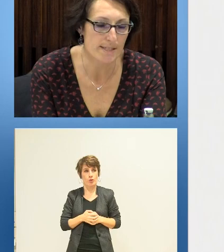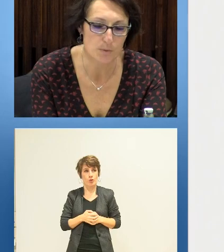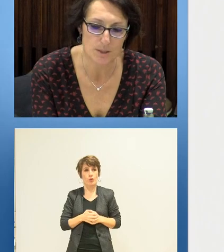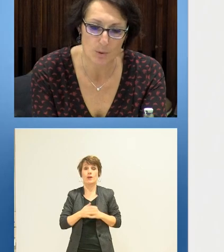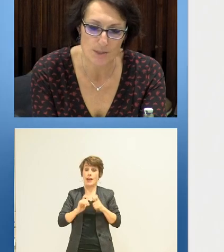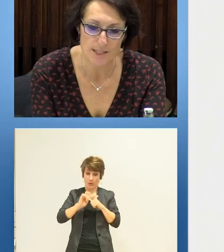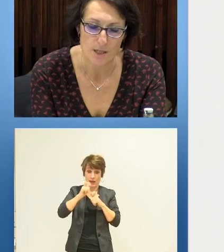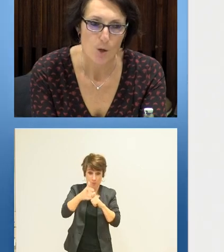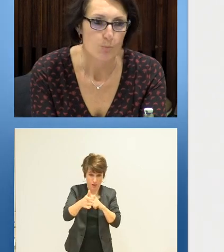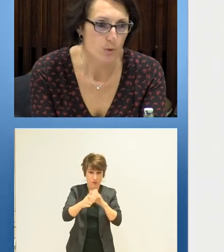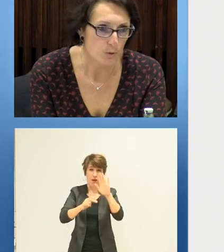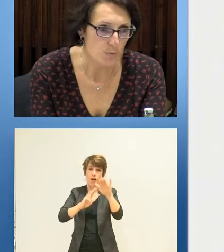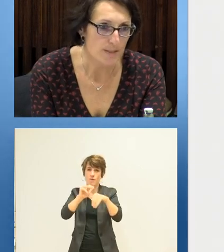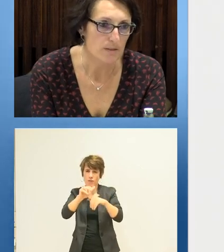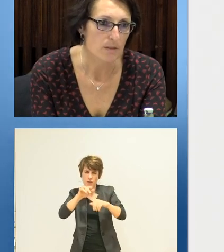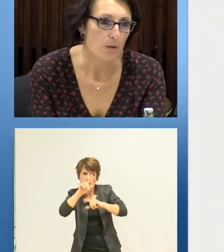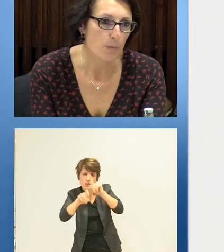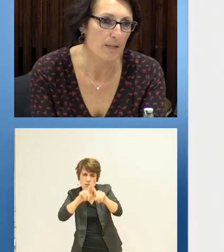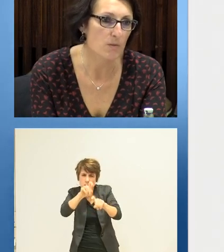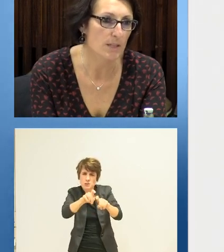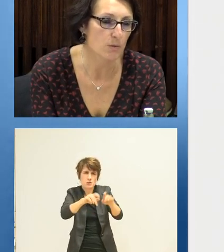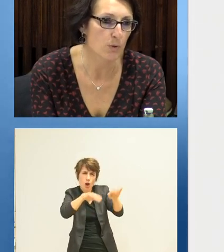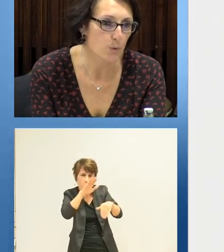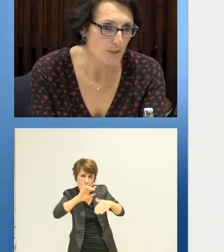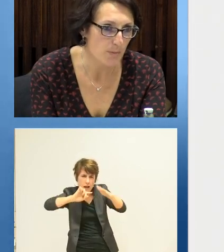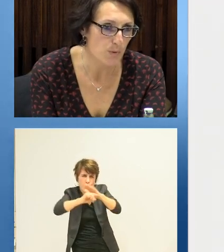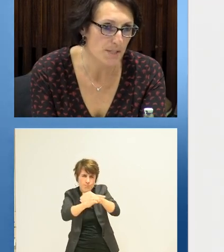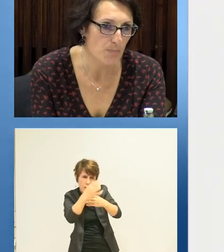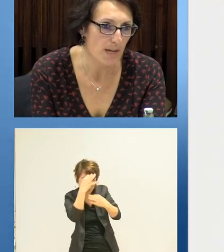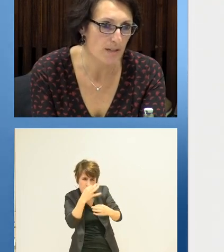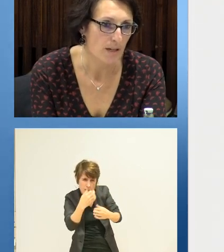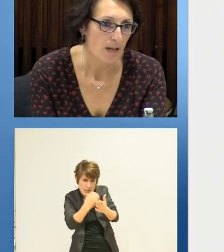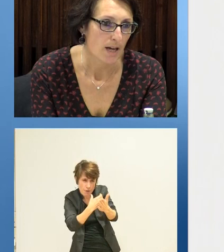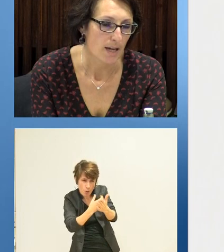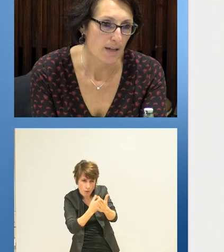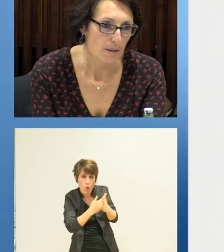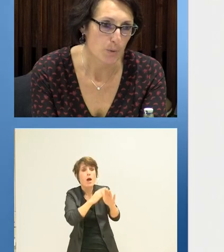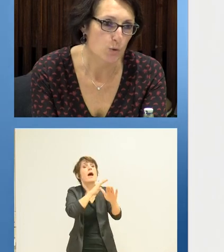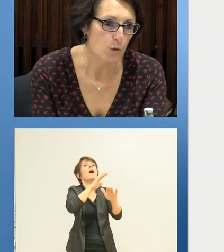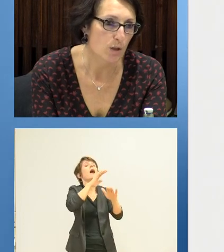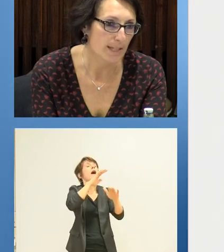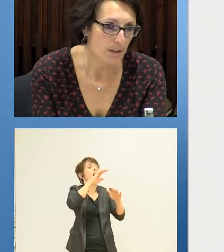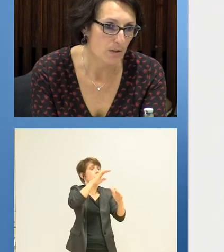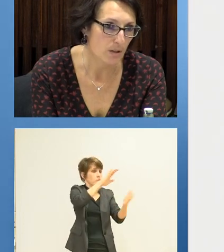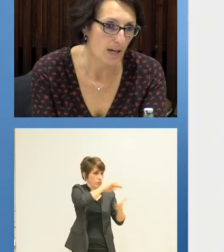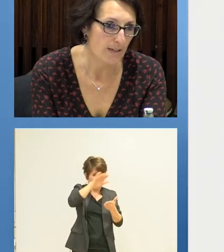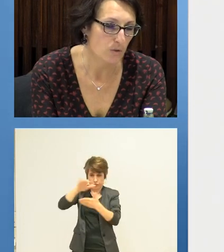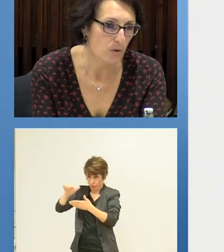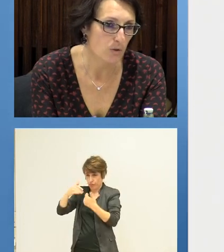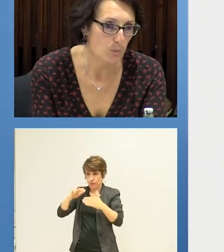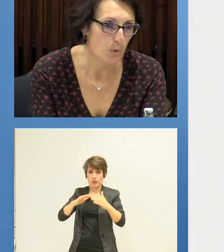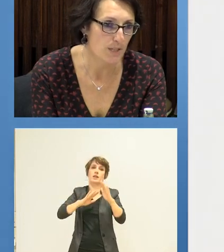de précision des projets pour ensuite représenter devant le conseil municipal un protocole d'accord